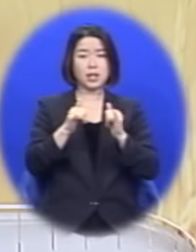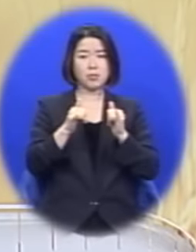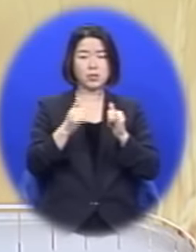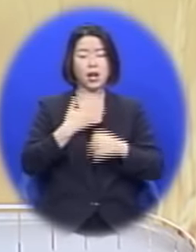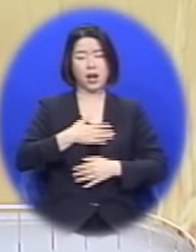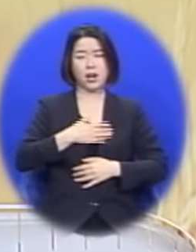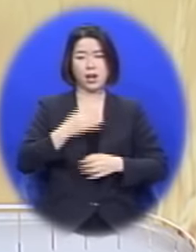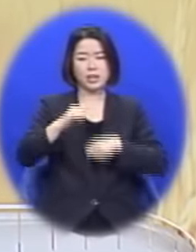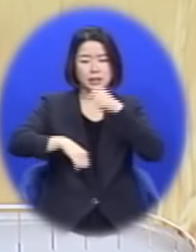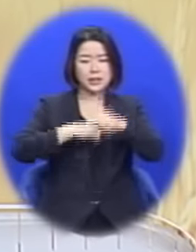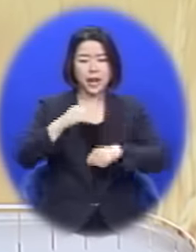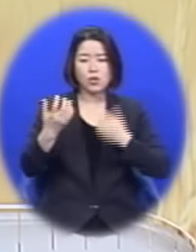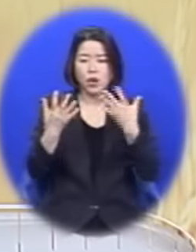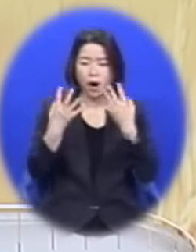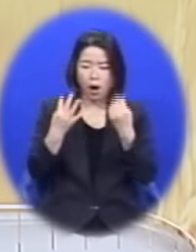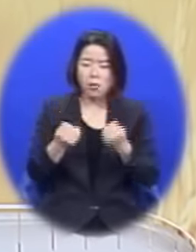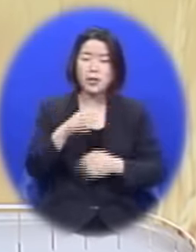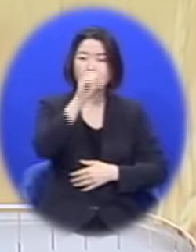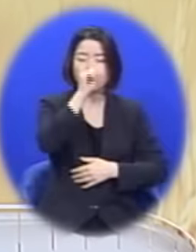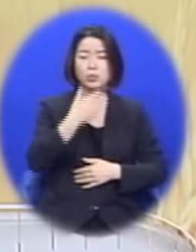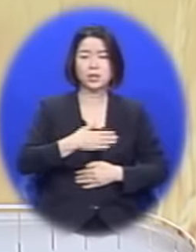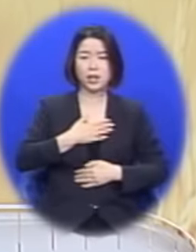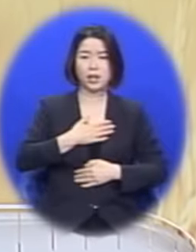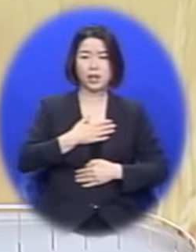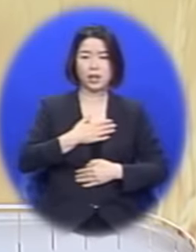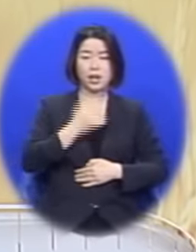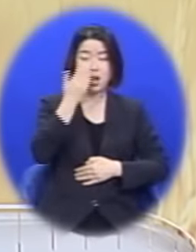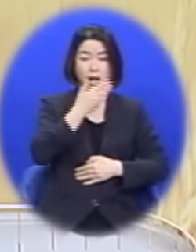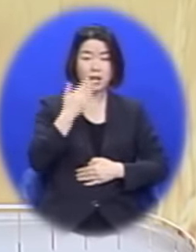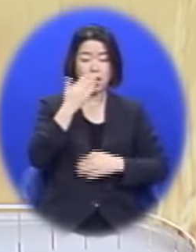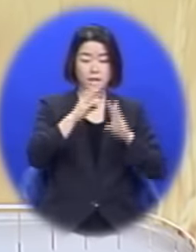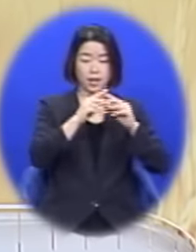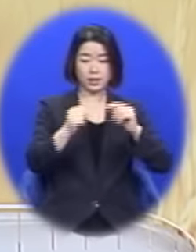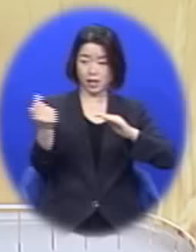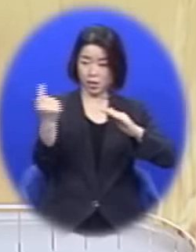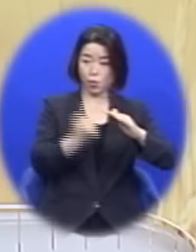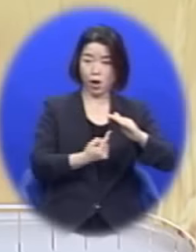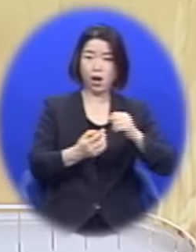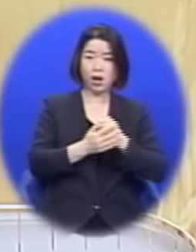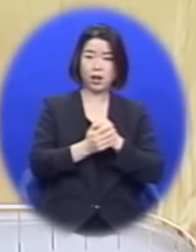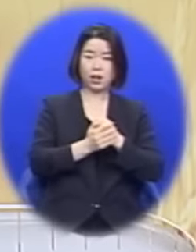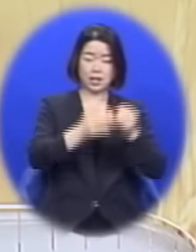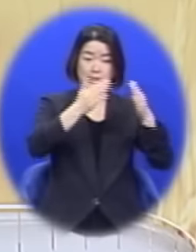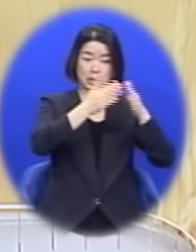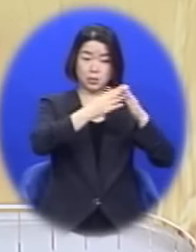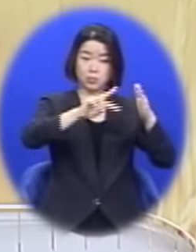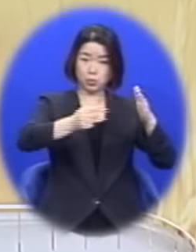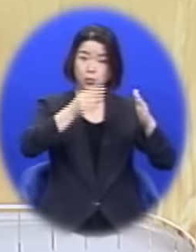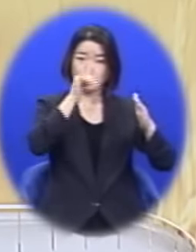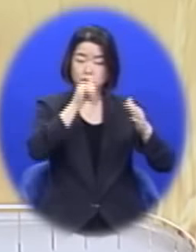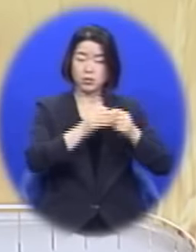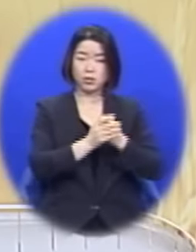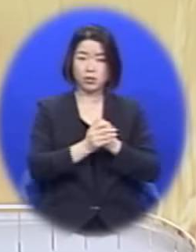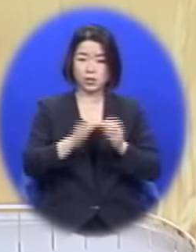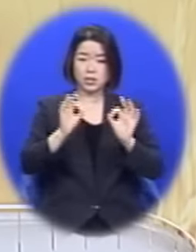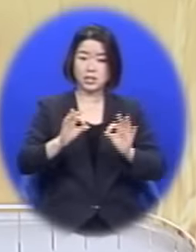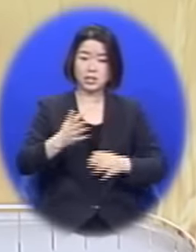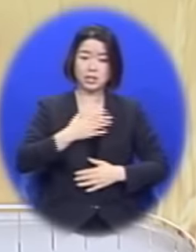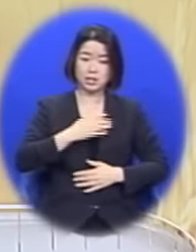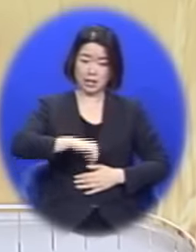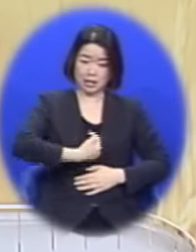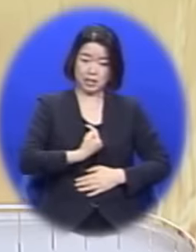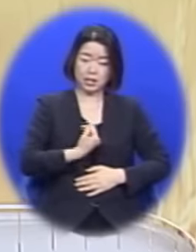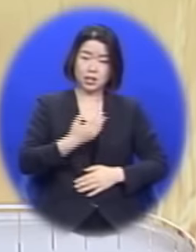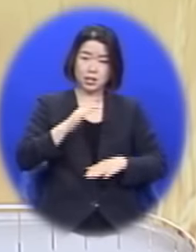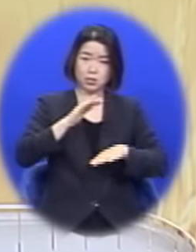좋은지. 가나안 땅에 들어왔다니까요. 집이 이제는 지어졌어요. 이제는 자기들 손으로